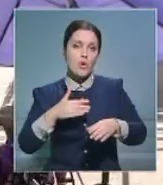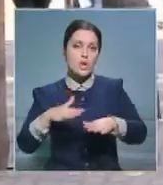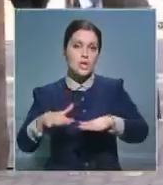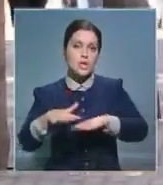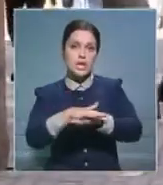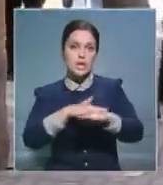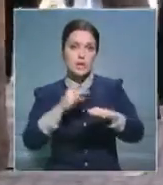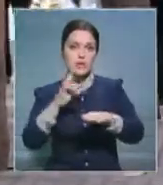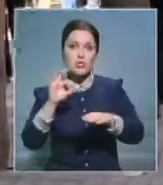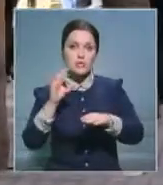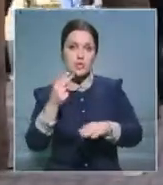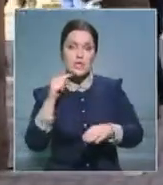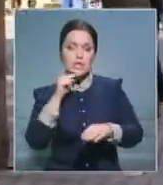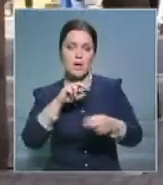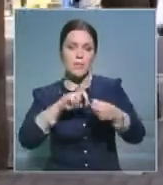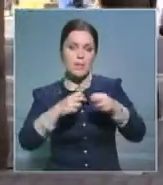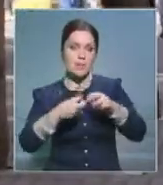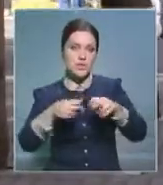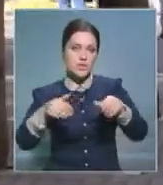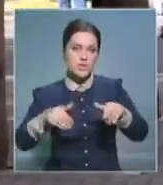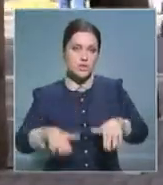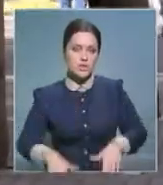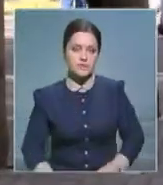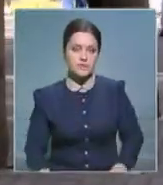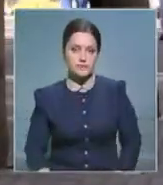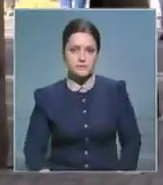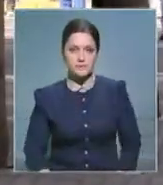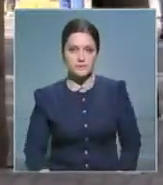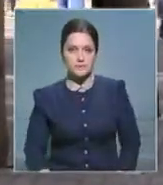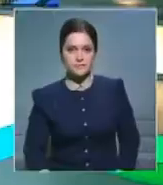и решение социально-экономических проблем.